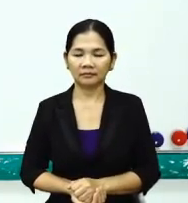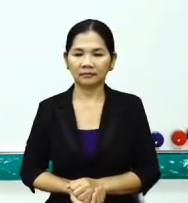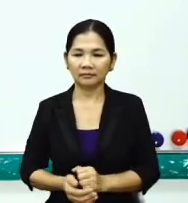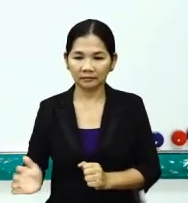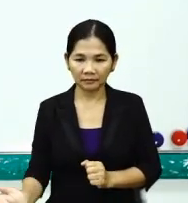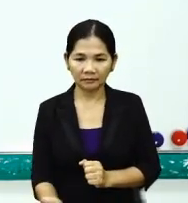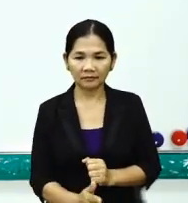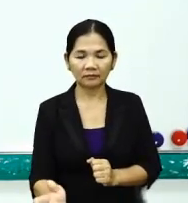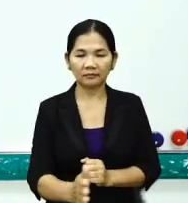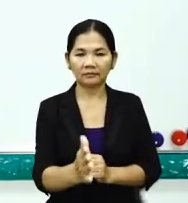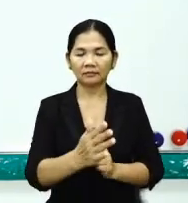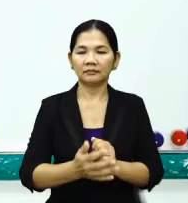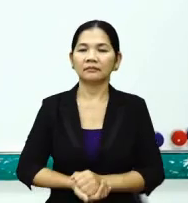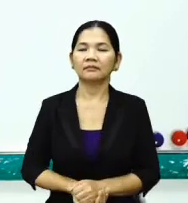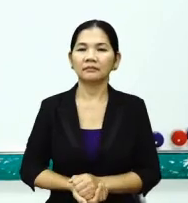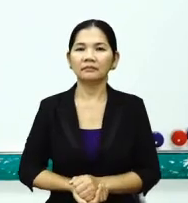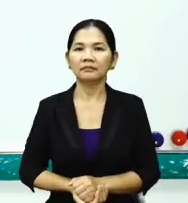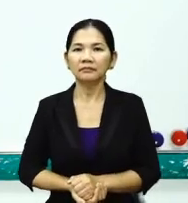Trấy.